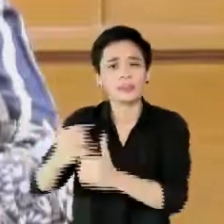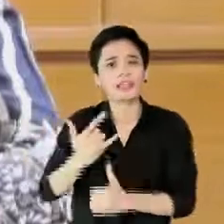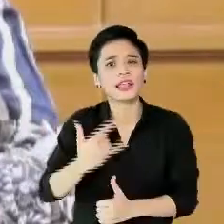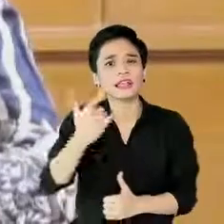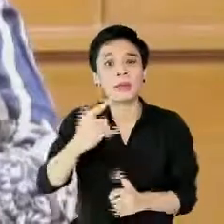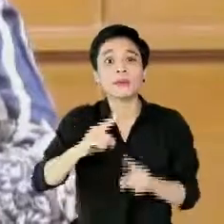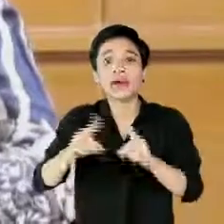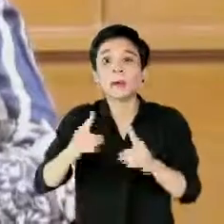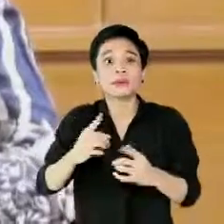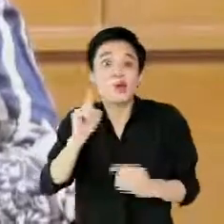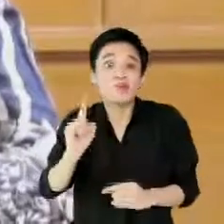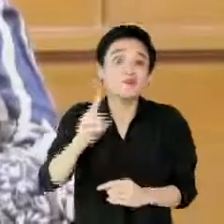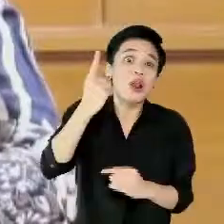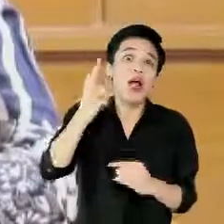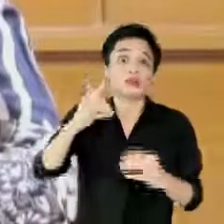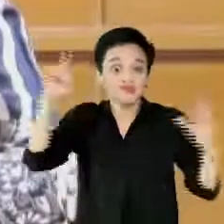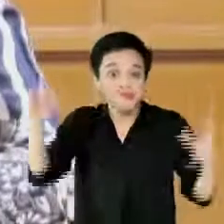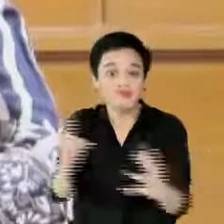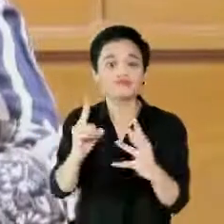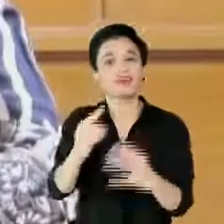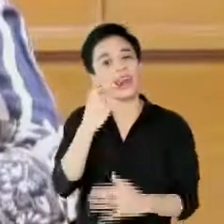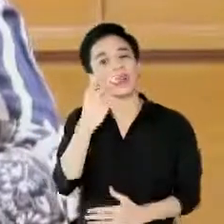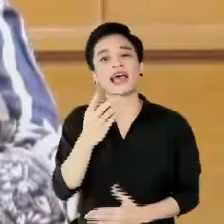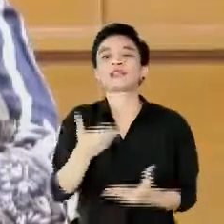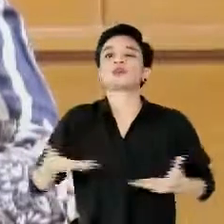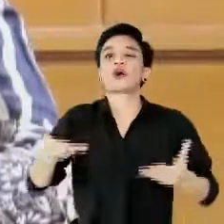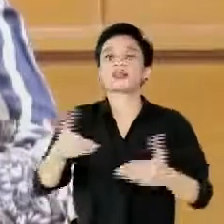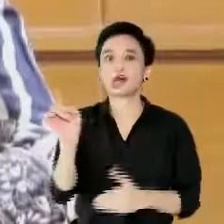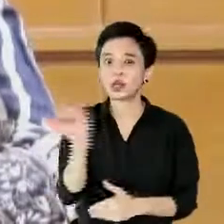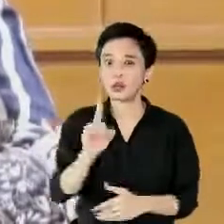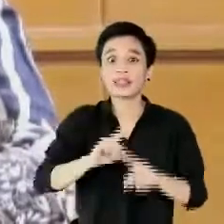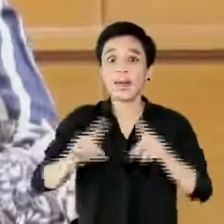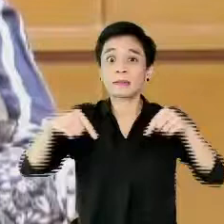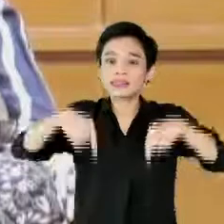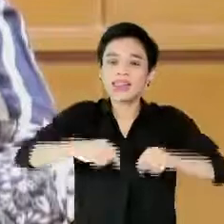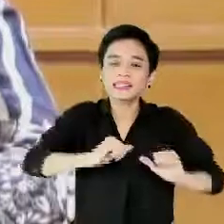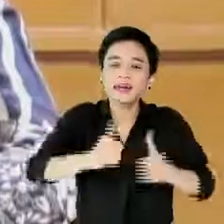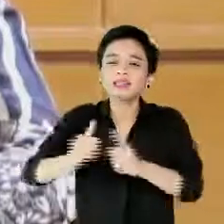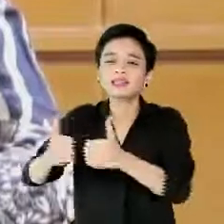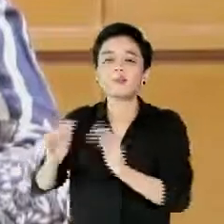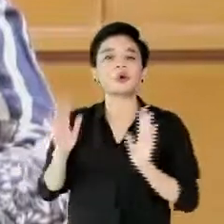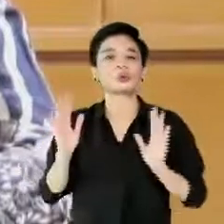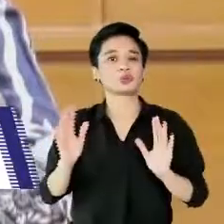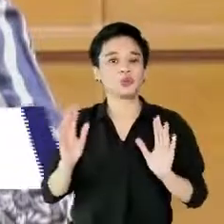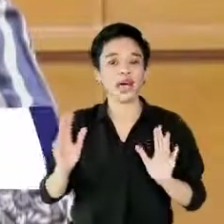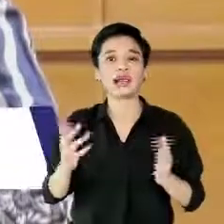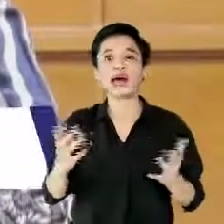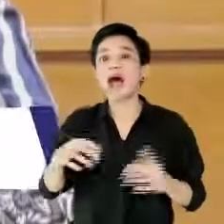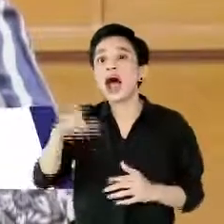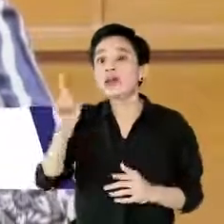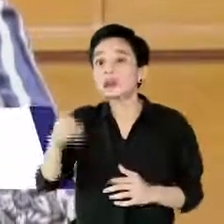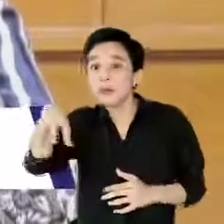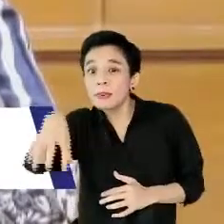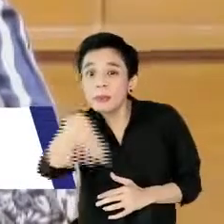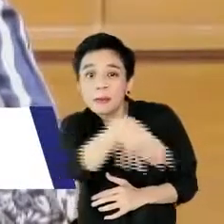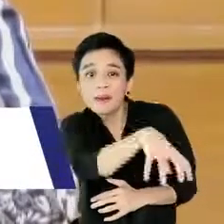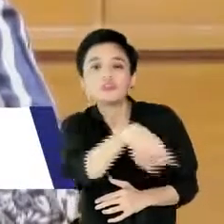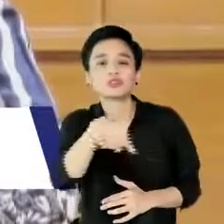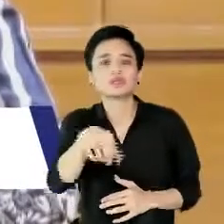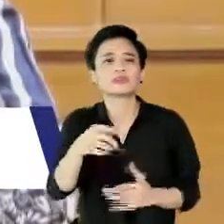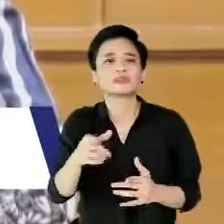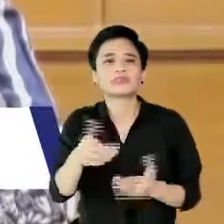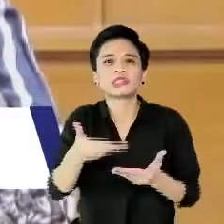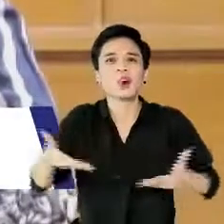tentu akan terus memperhatikan perkembangan sebelum adanya perubahan aturan memang untuk zona merah ada batasannya